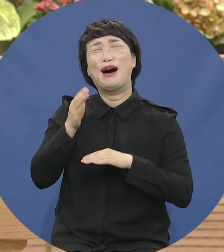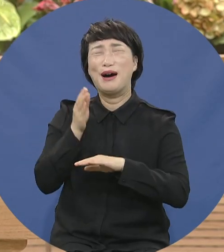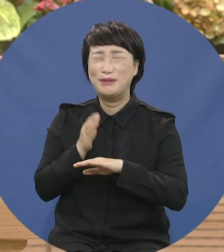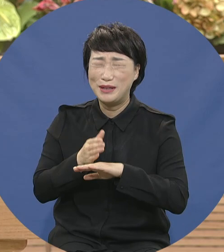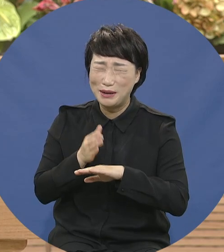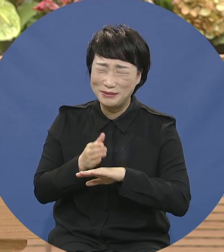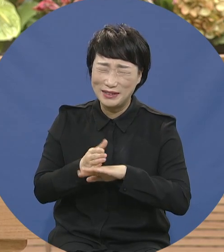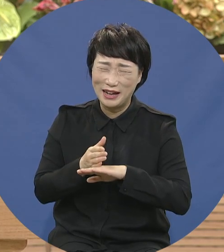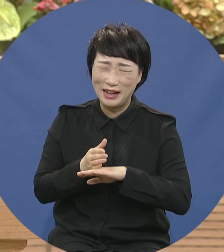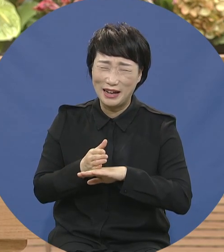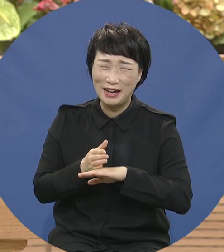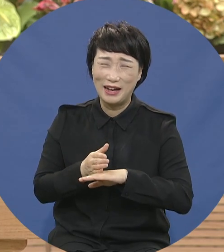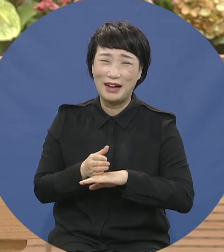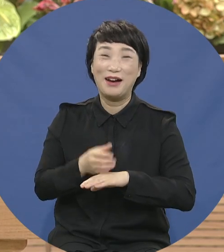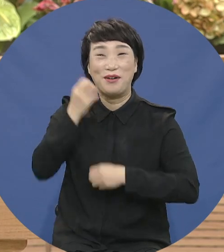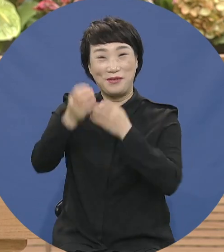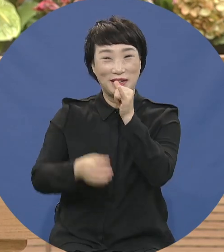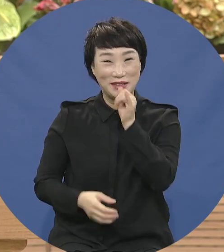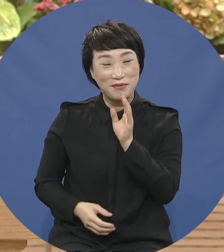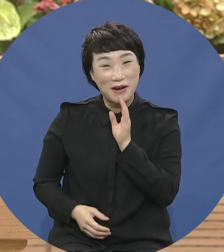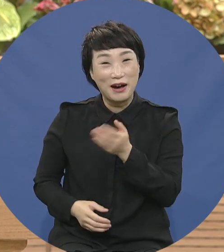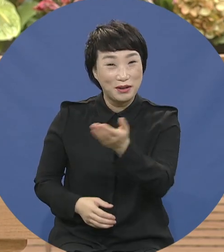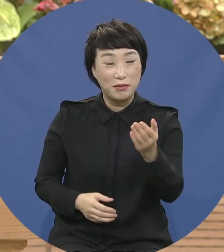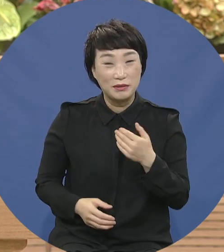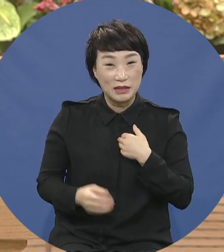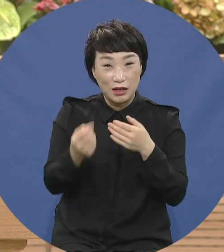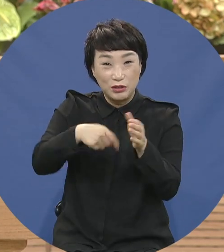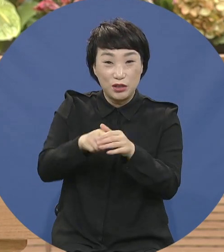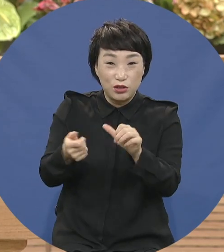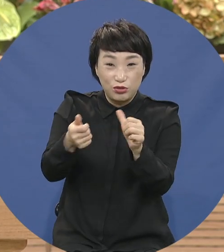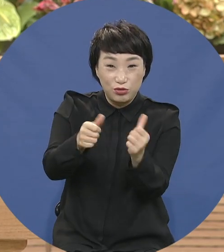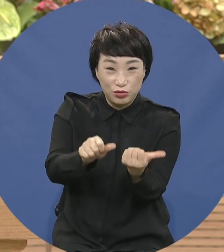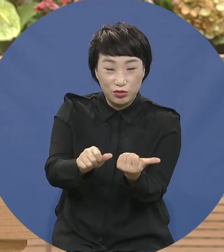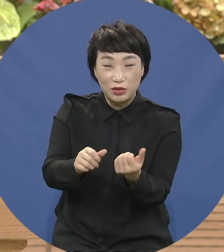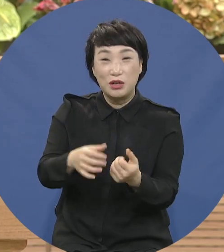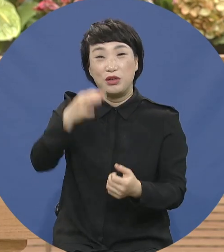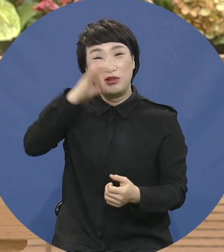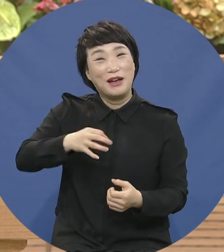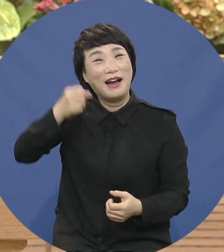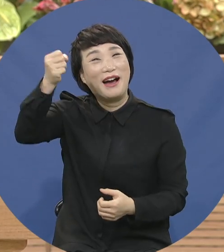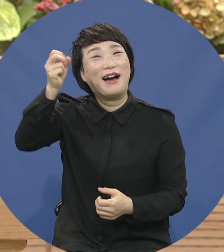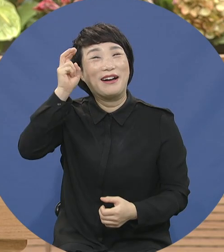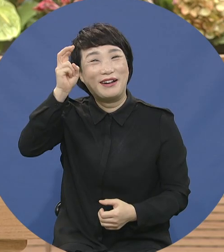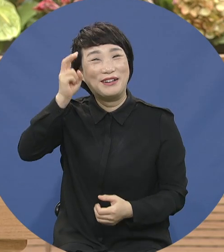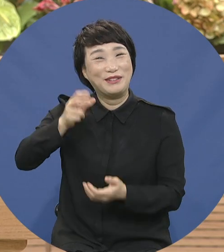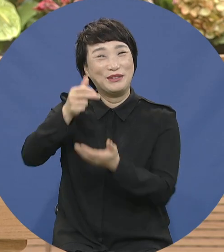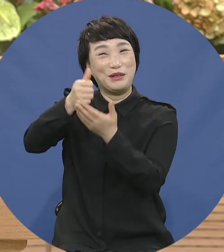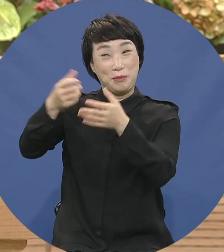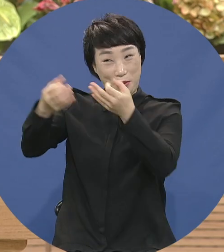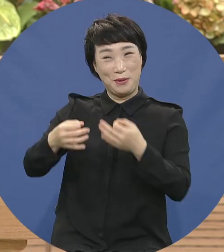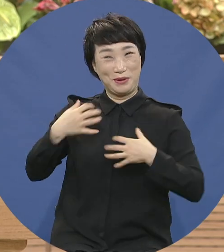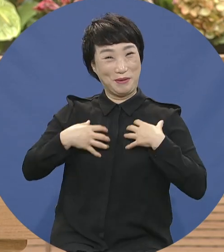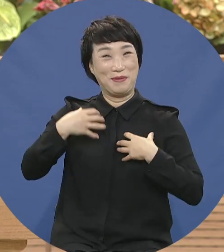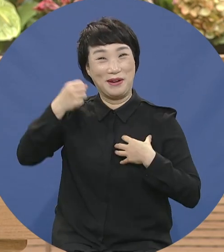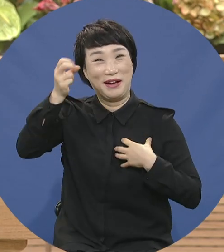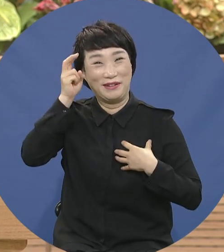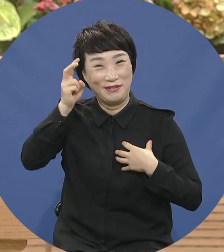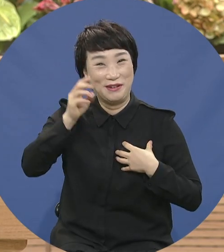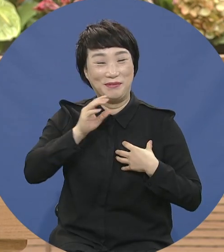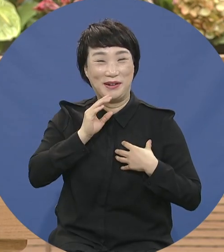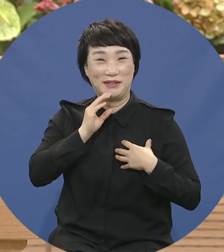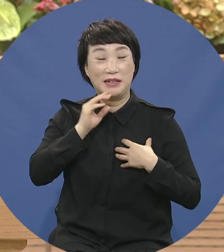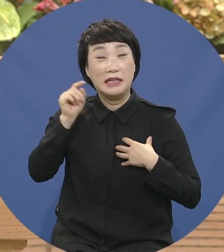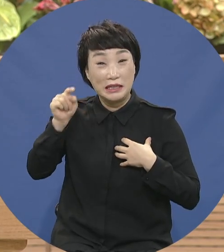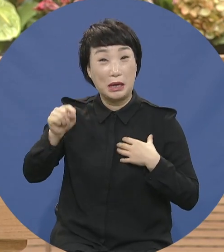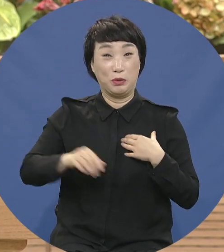감사합니다 할 때 나를 위해 죽어주신 보람을 느끼시는 주님이 얼마나 기쁘시겠어요.